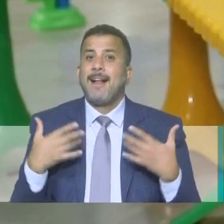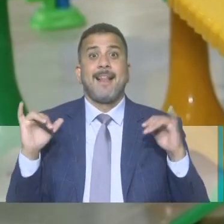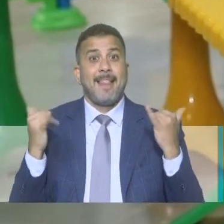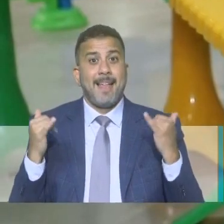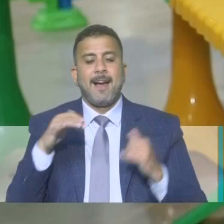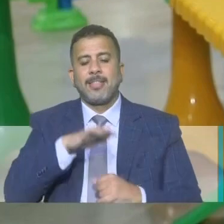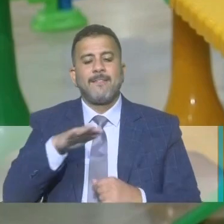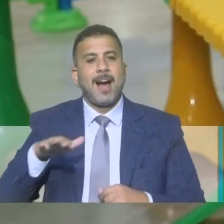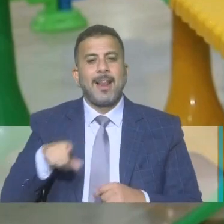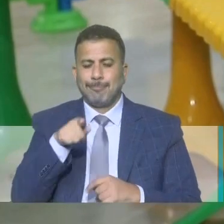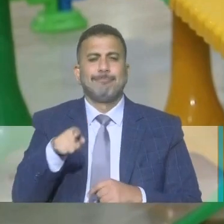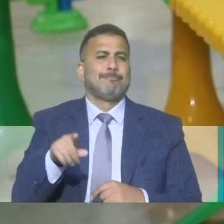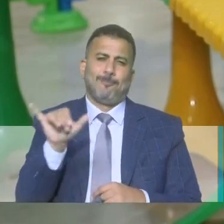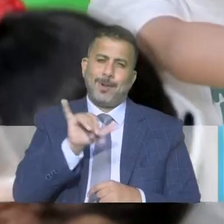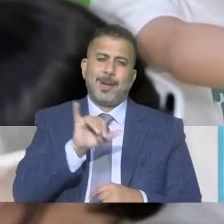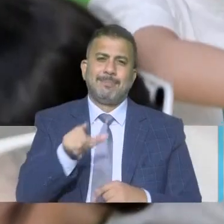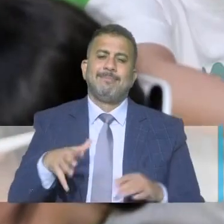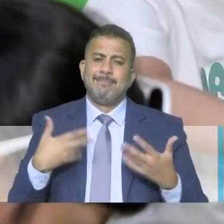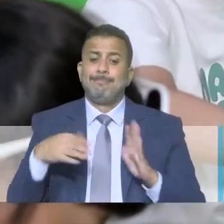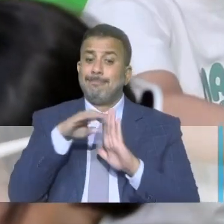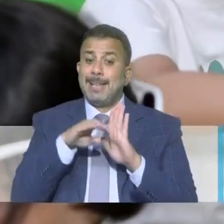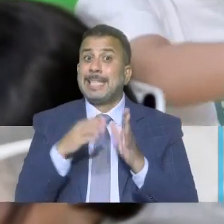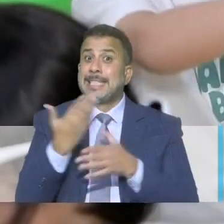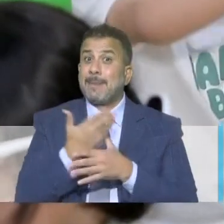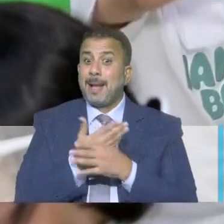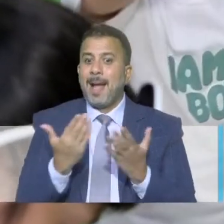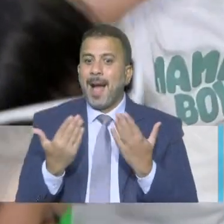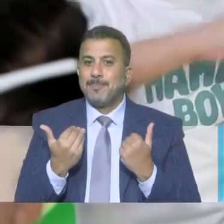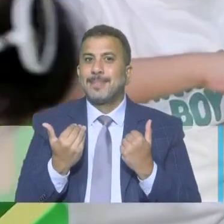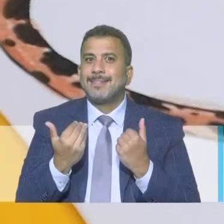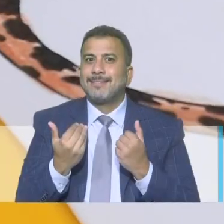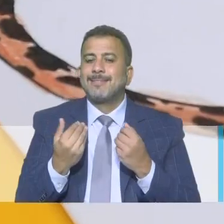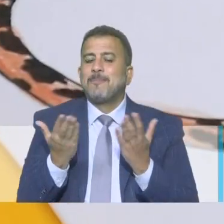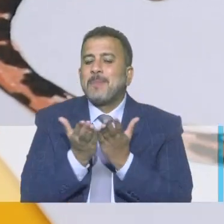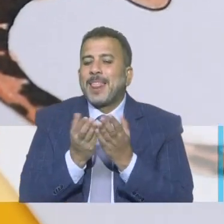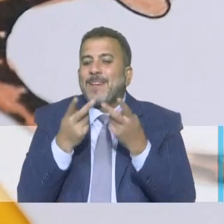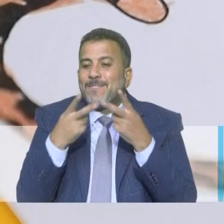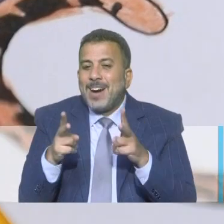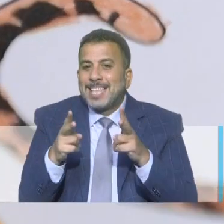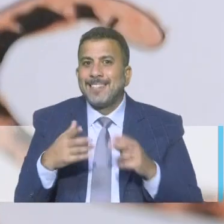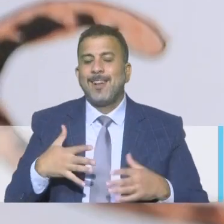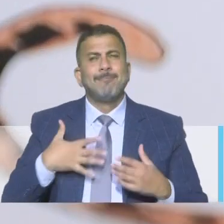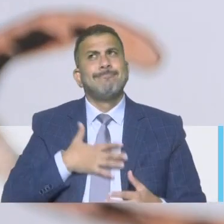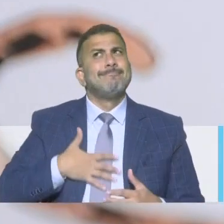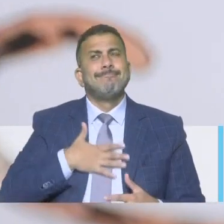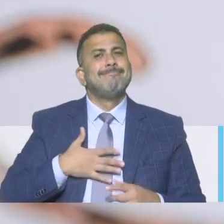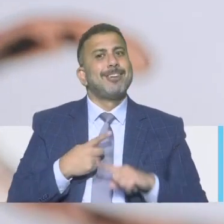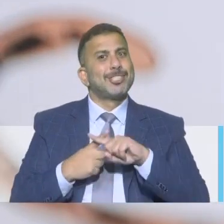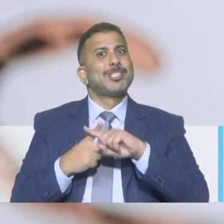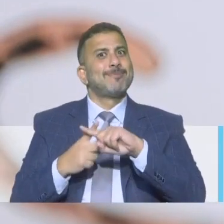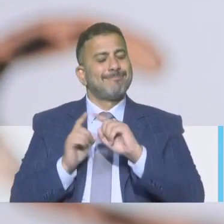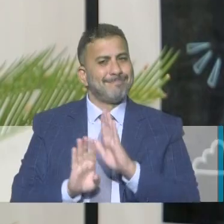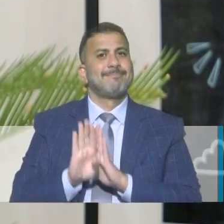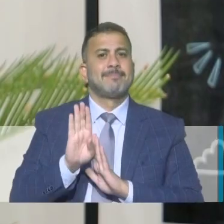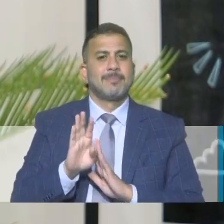والمتعة للأطفال وتحضيرهم لبداية العام الدراسي الجديد بروح إيجابية.